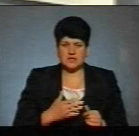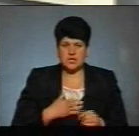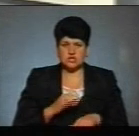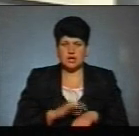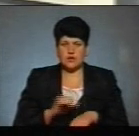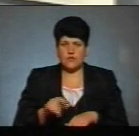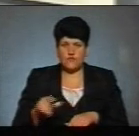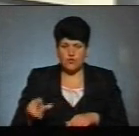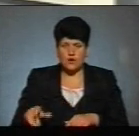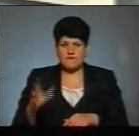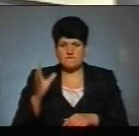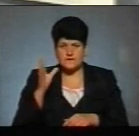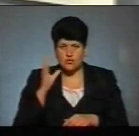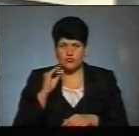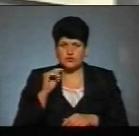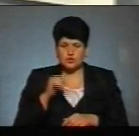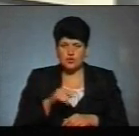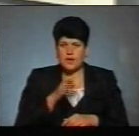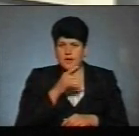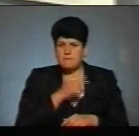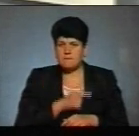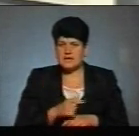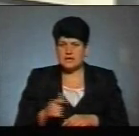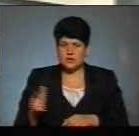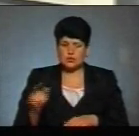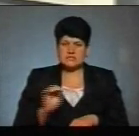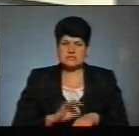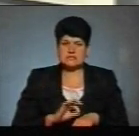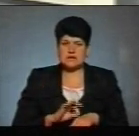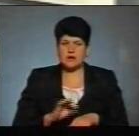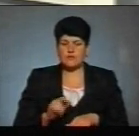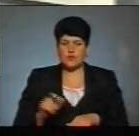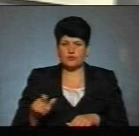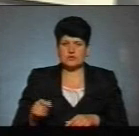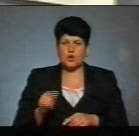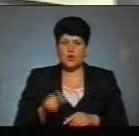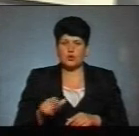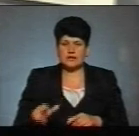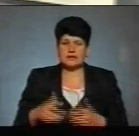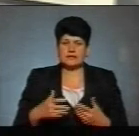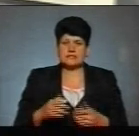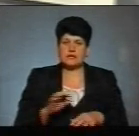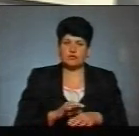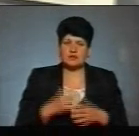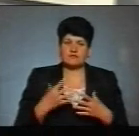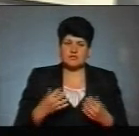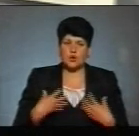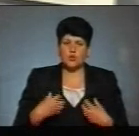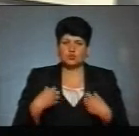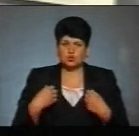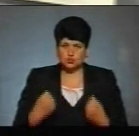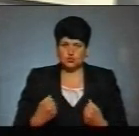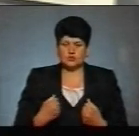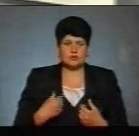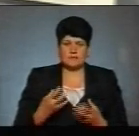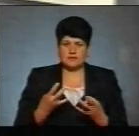хворих, враховуючи от зараз от той період захворюваності, період людей, які захворіли і одужують, щоб нам